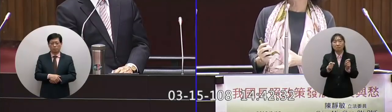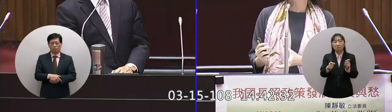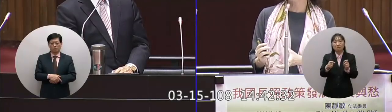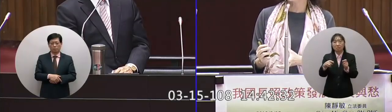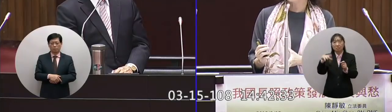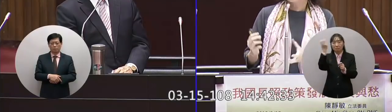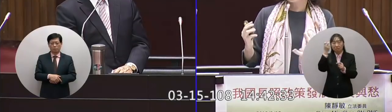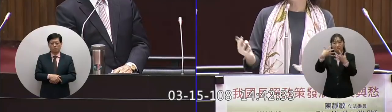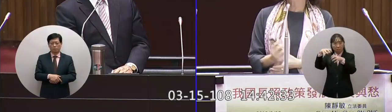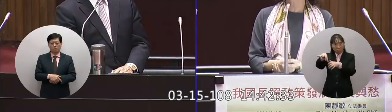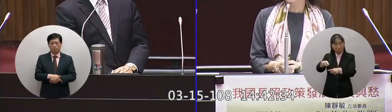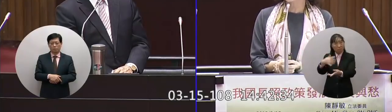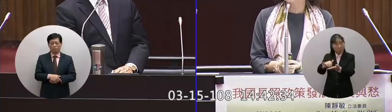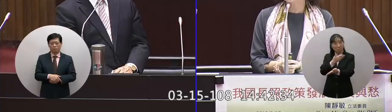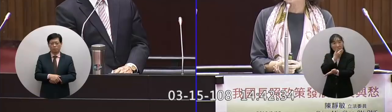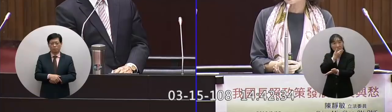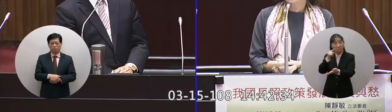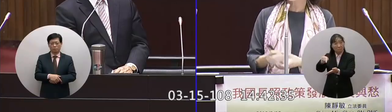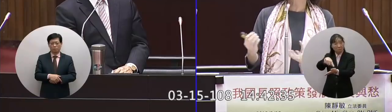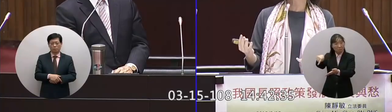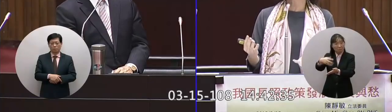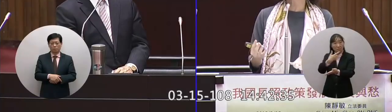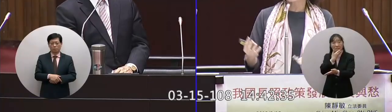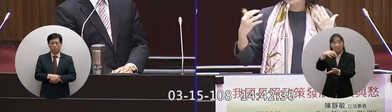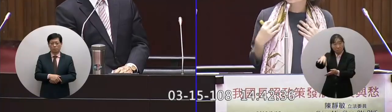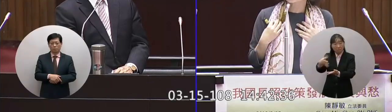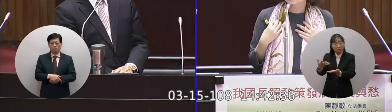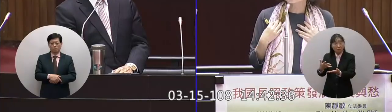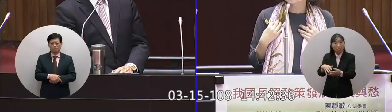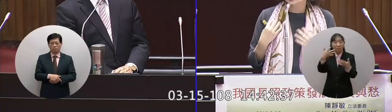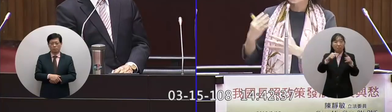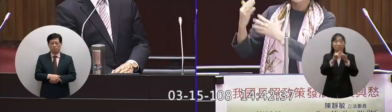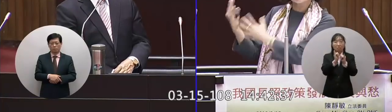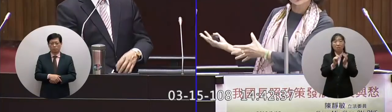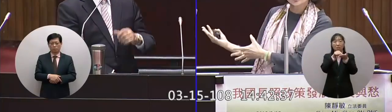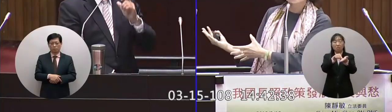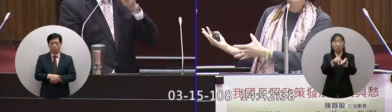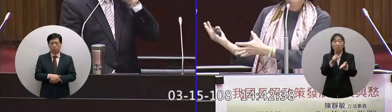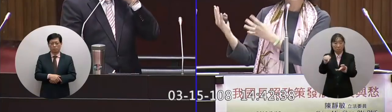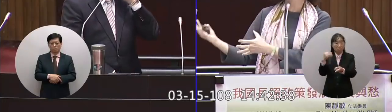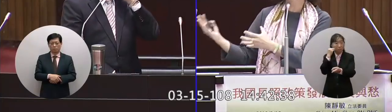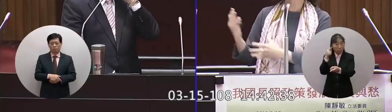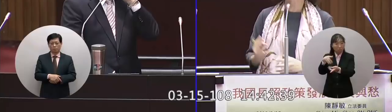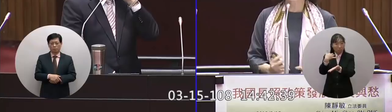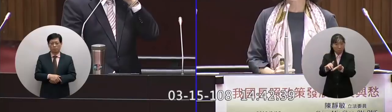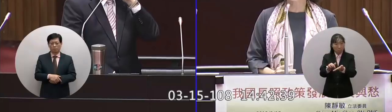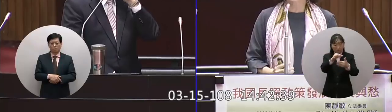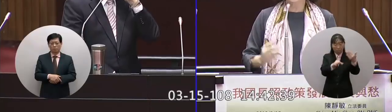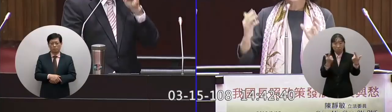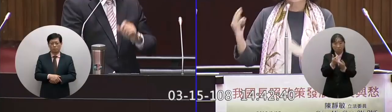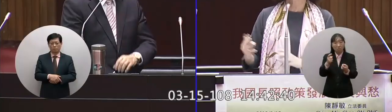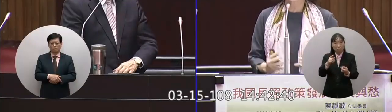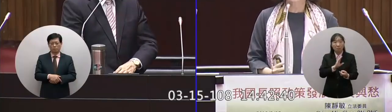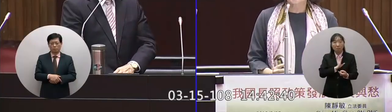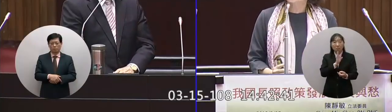机构算不算福利机构？很多民众来陈情啊，他就会觉得是说，我如果算福利机构，那我就可以适用相关的